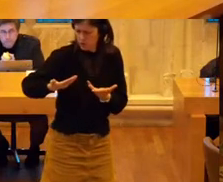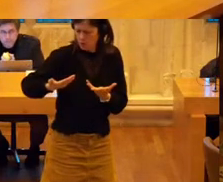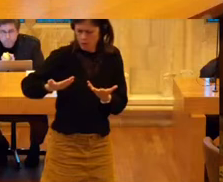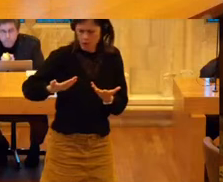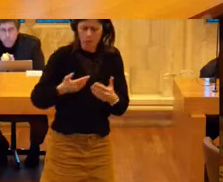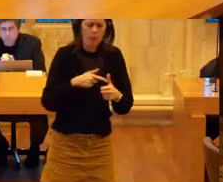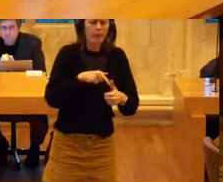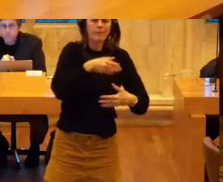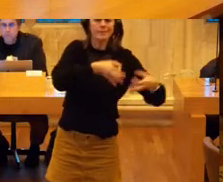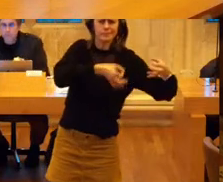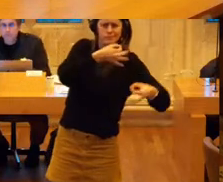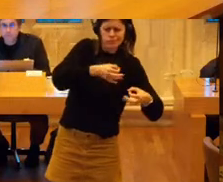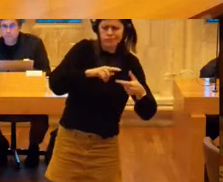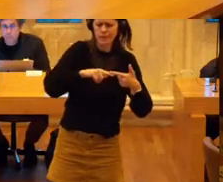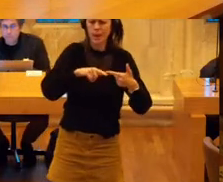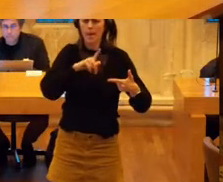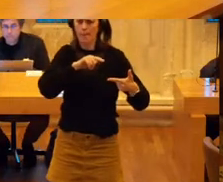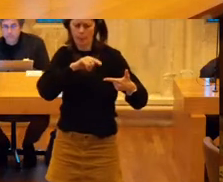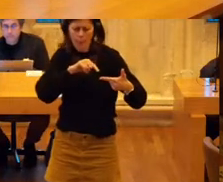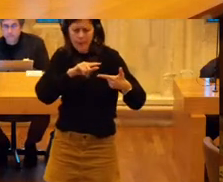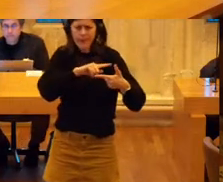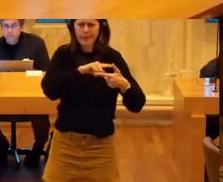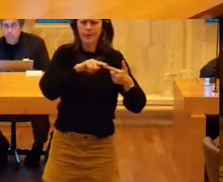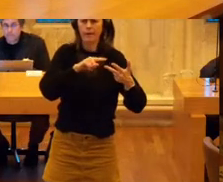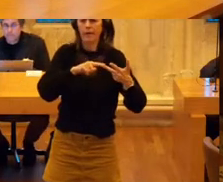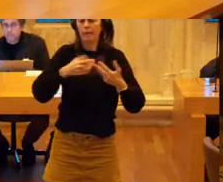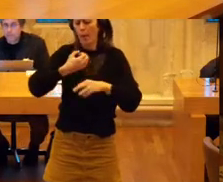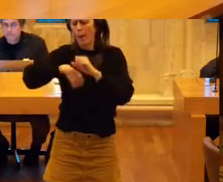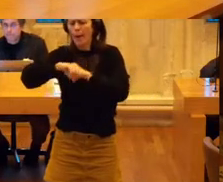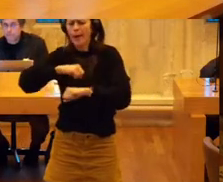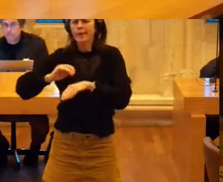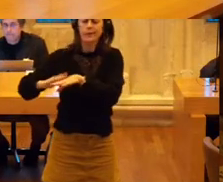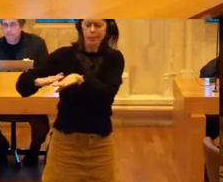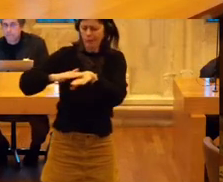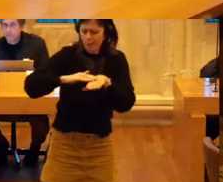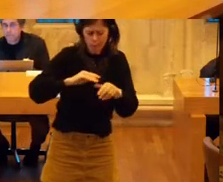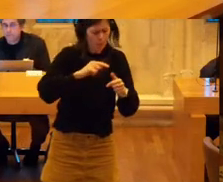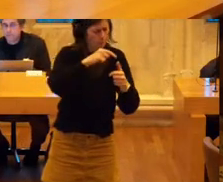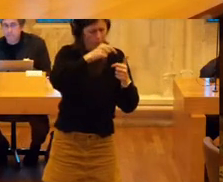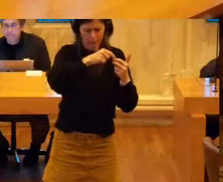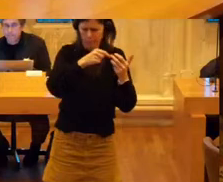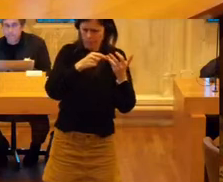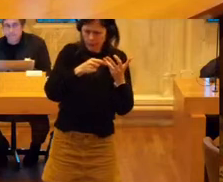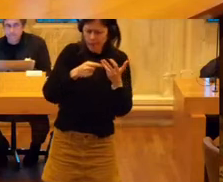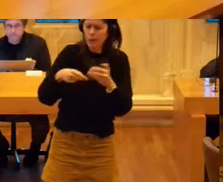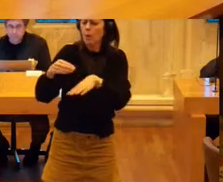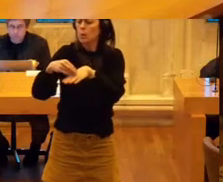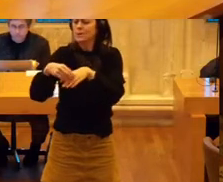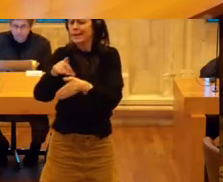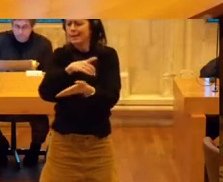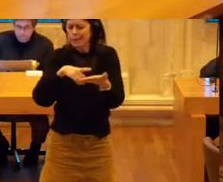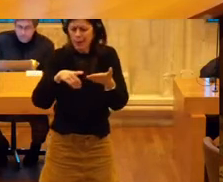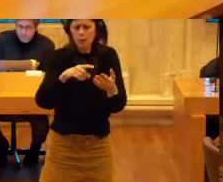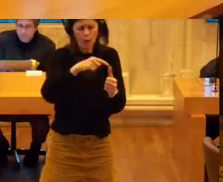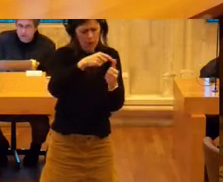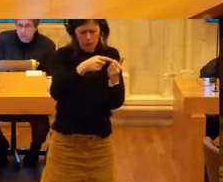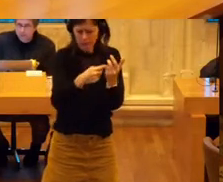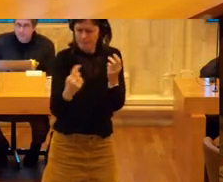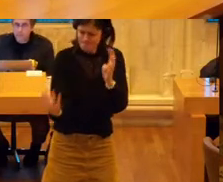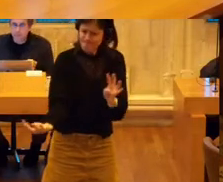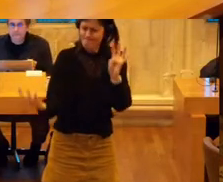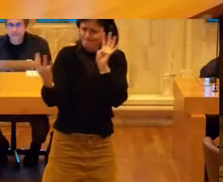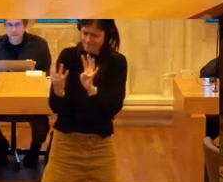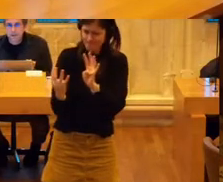parquet, la police, mais aussi l'ensemble des organismes de prévention, le conseil départemental. Toutes ces questions-là